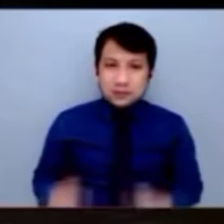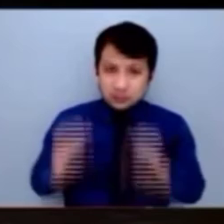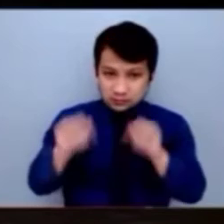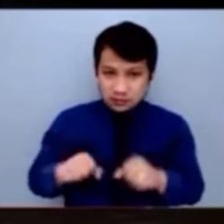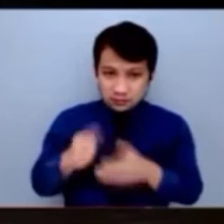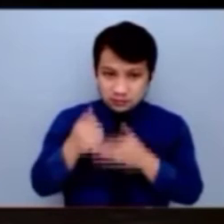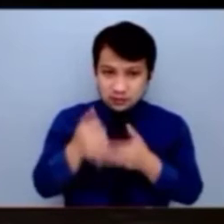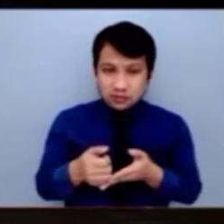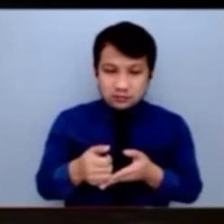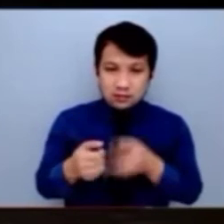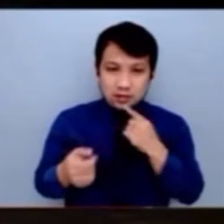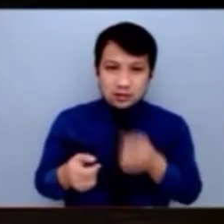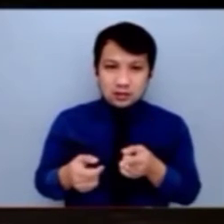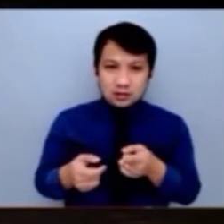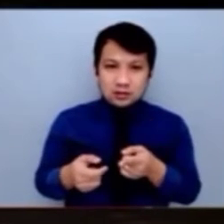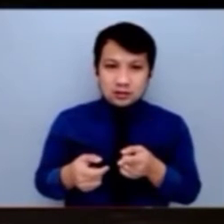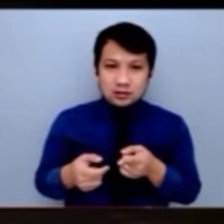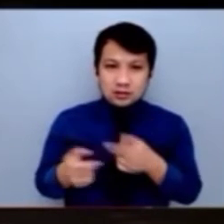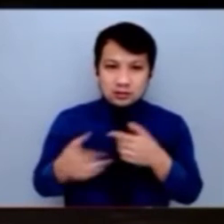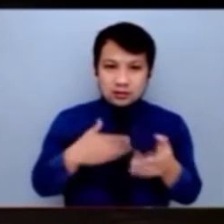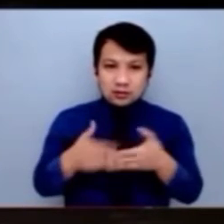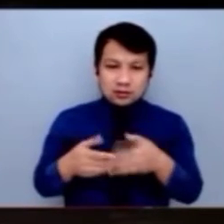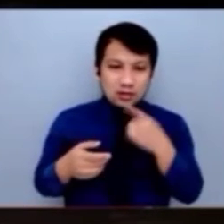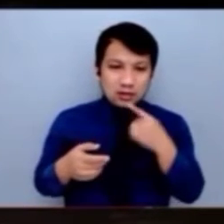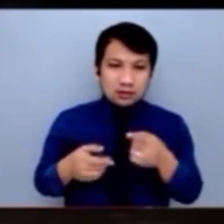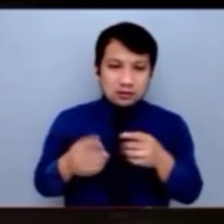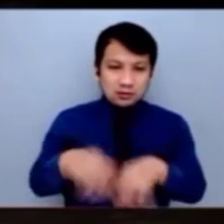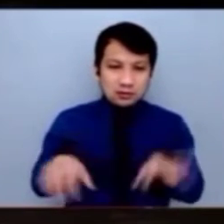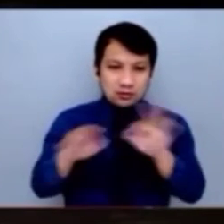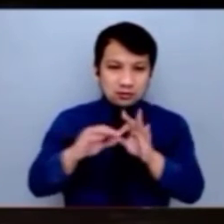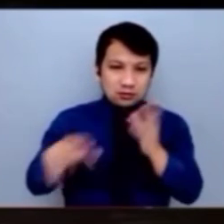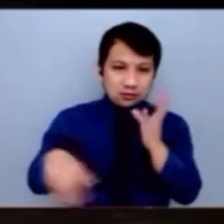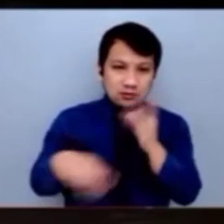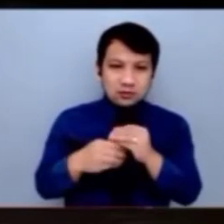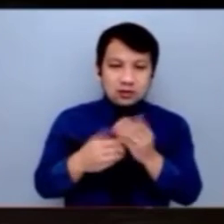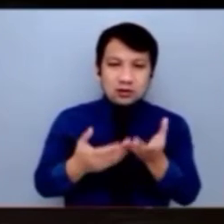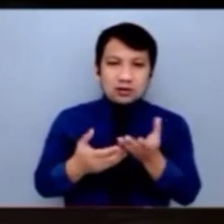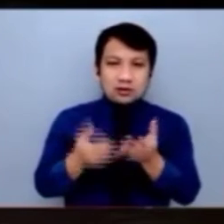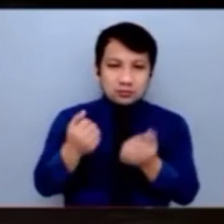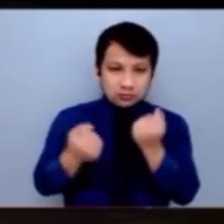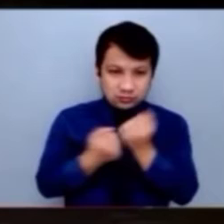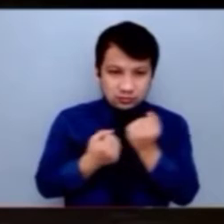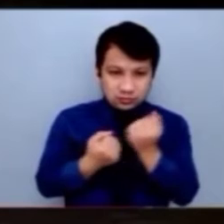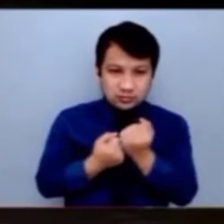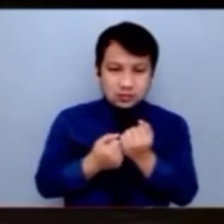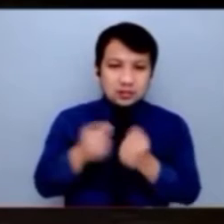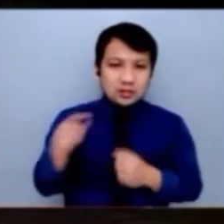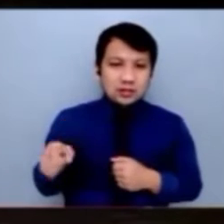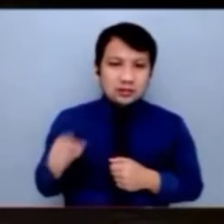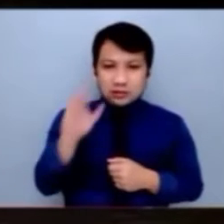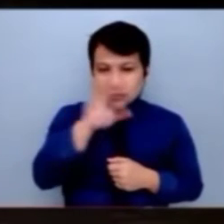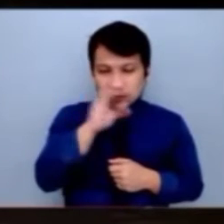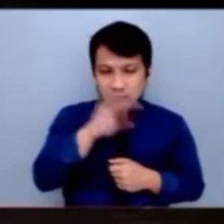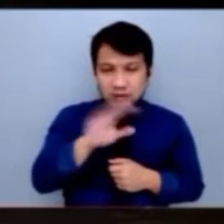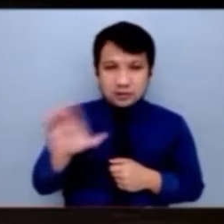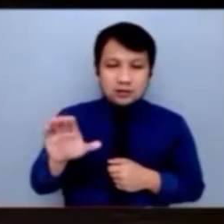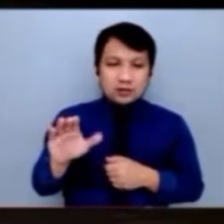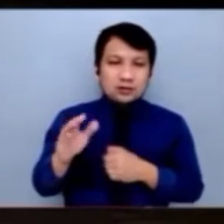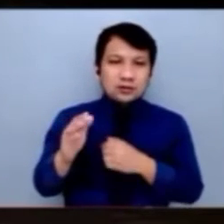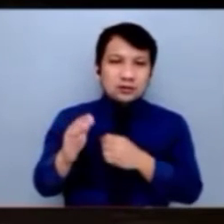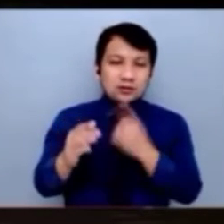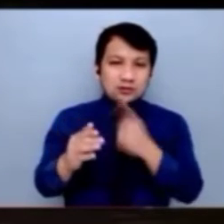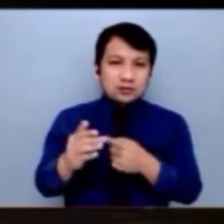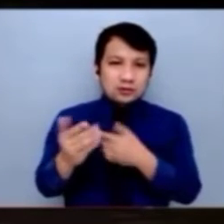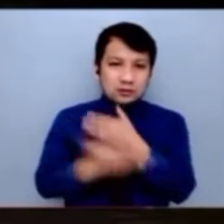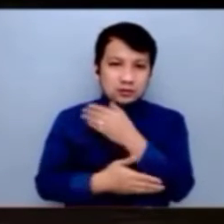lugar ang Meralco para masuportahan man lamang itong Cebu City sa pagbabalik ng kuryente or supply ng kuryente sa